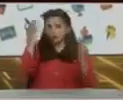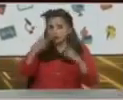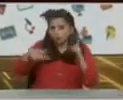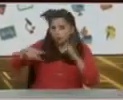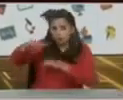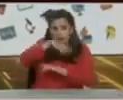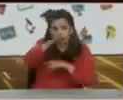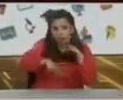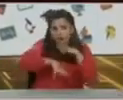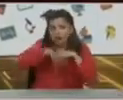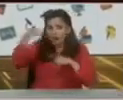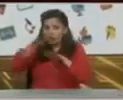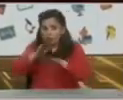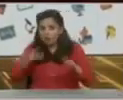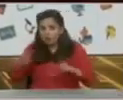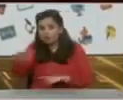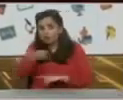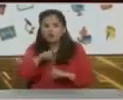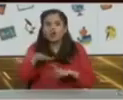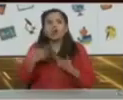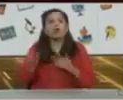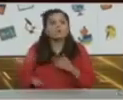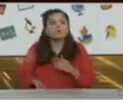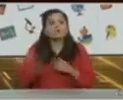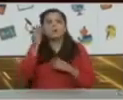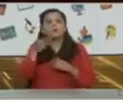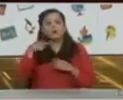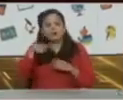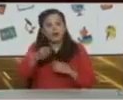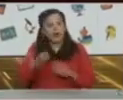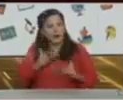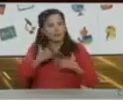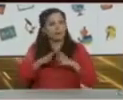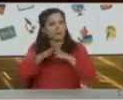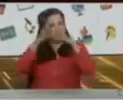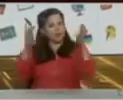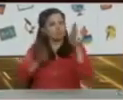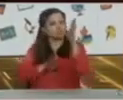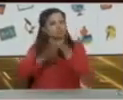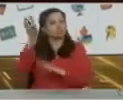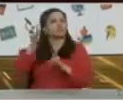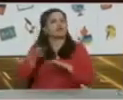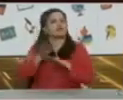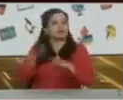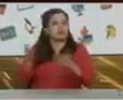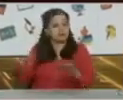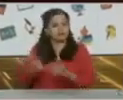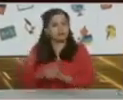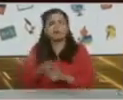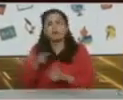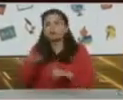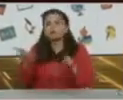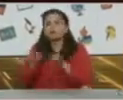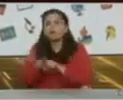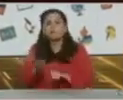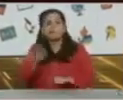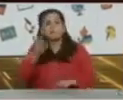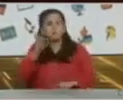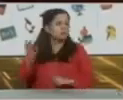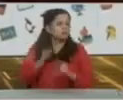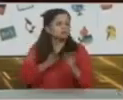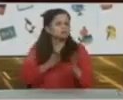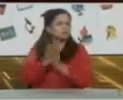में आपका बच्चा और अधिक फले फूले। और इसका उत्तम तरीका